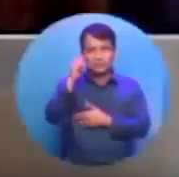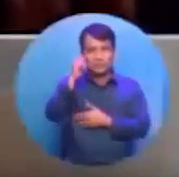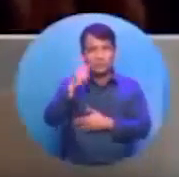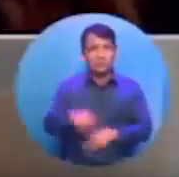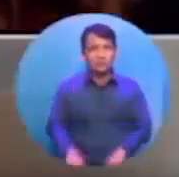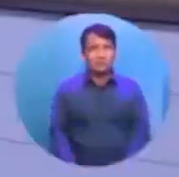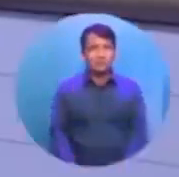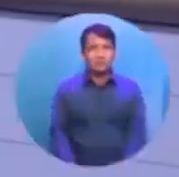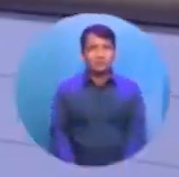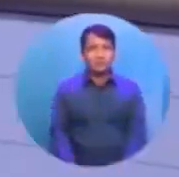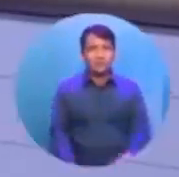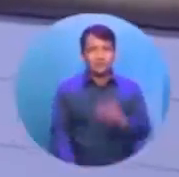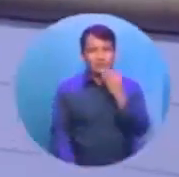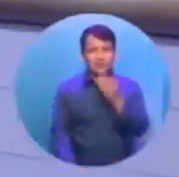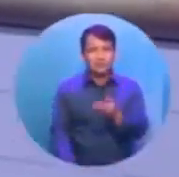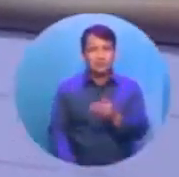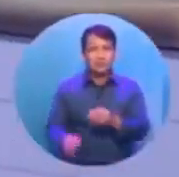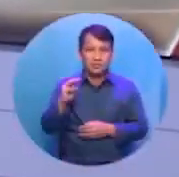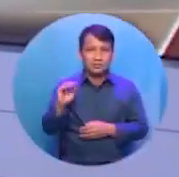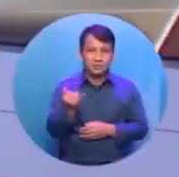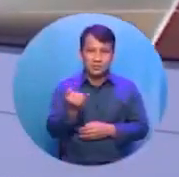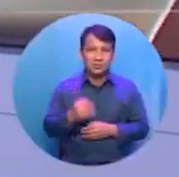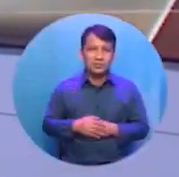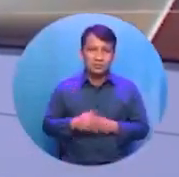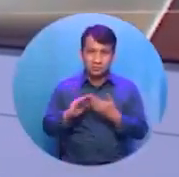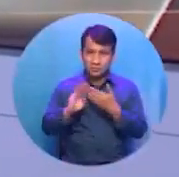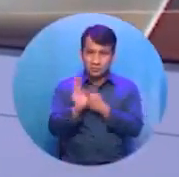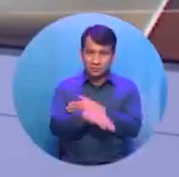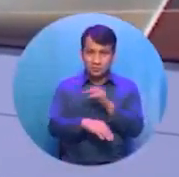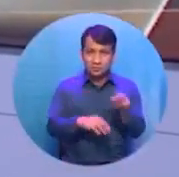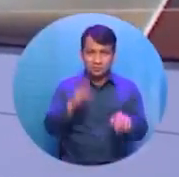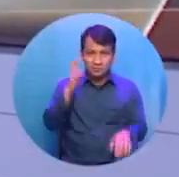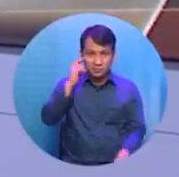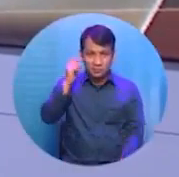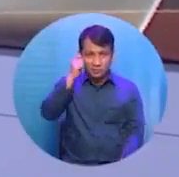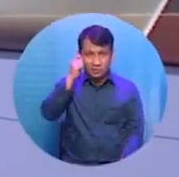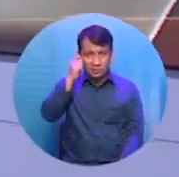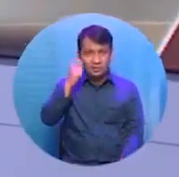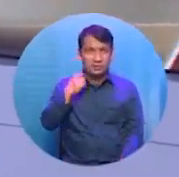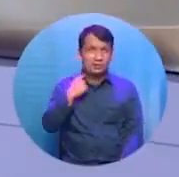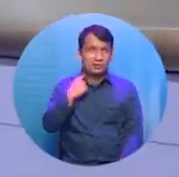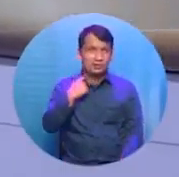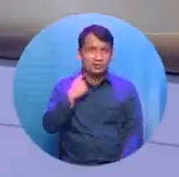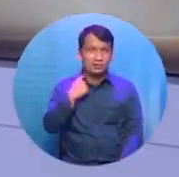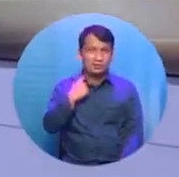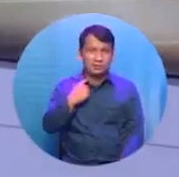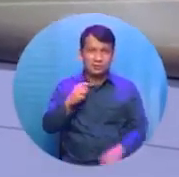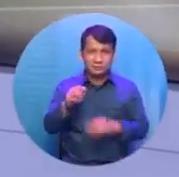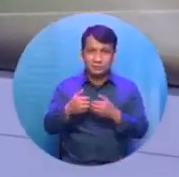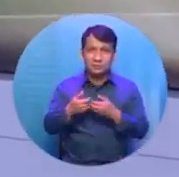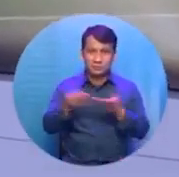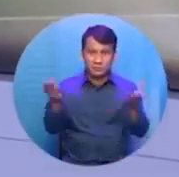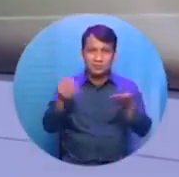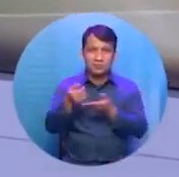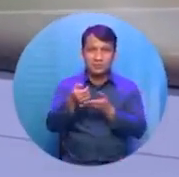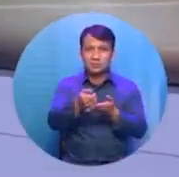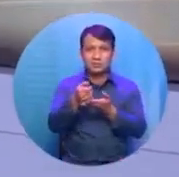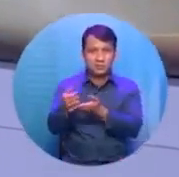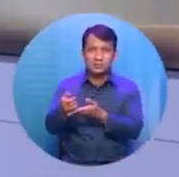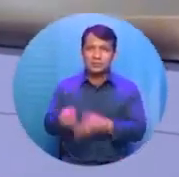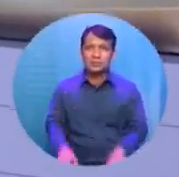Rafi! Salamat, MJ! Pagbalik ng Idol in Action, random tulong!